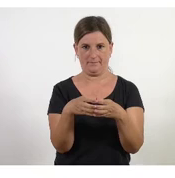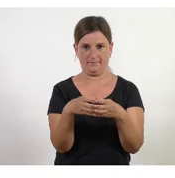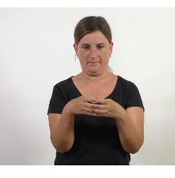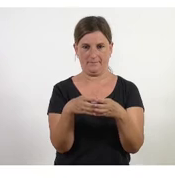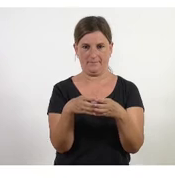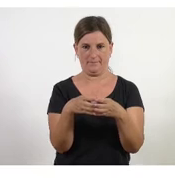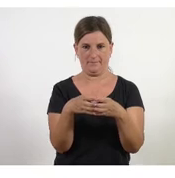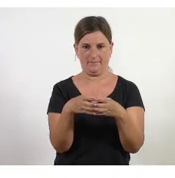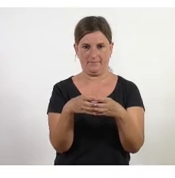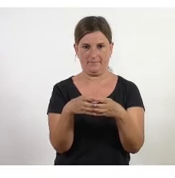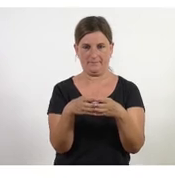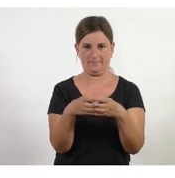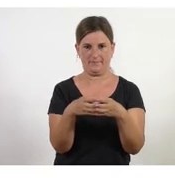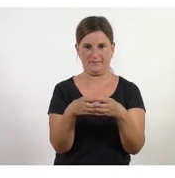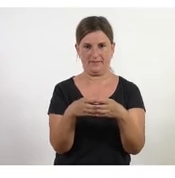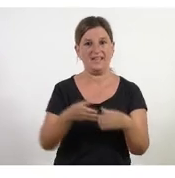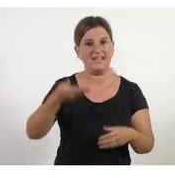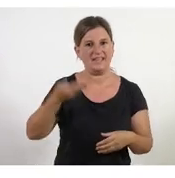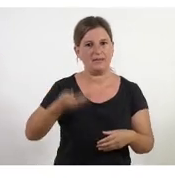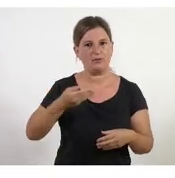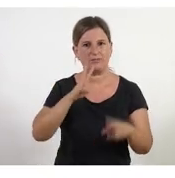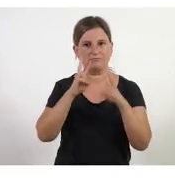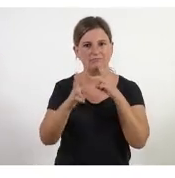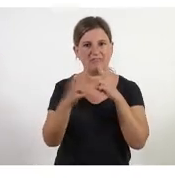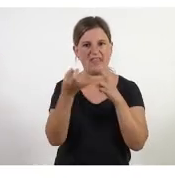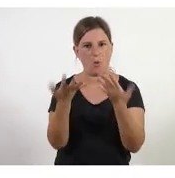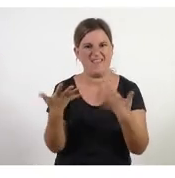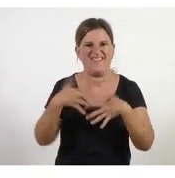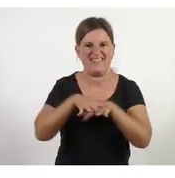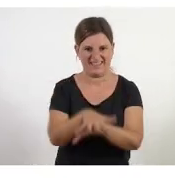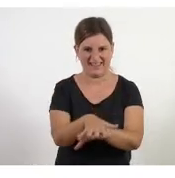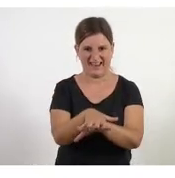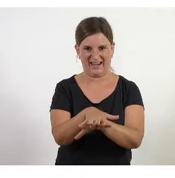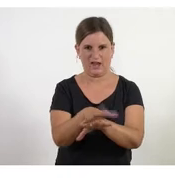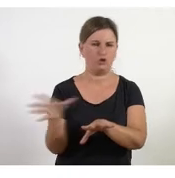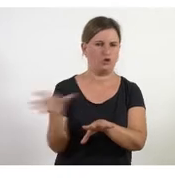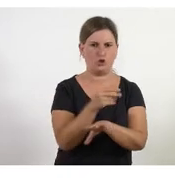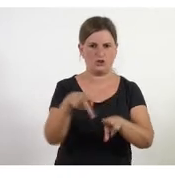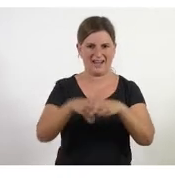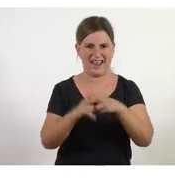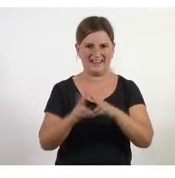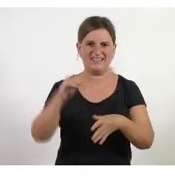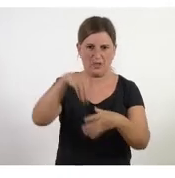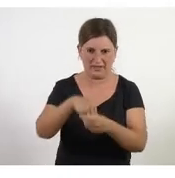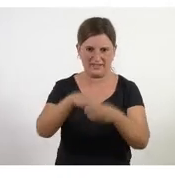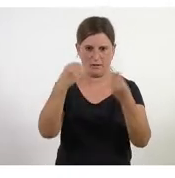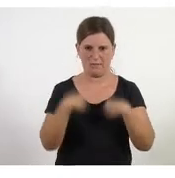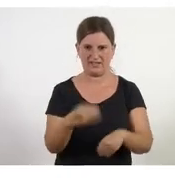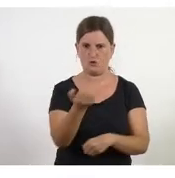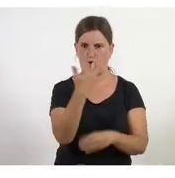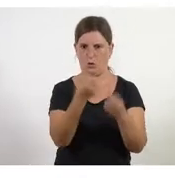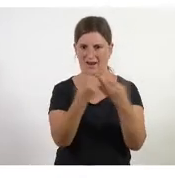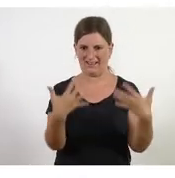clau quan parlem de solucions és la integració que tenen totes aquestes eines. El